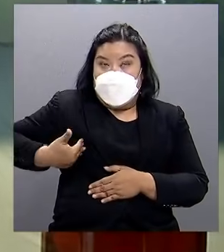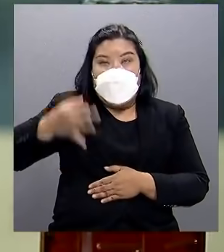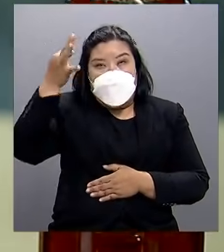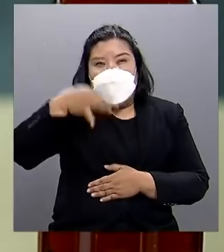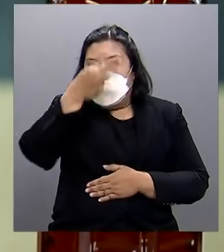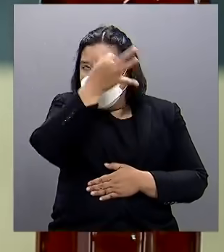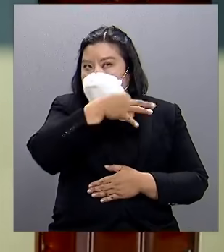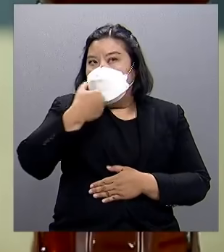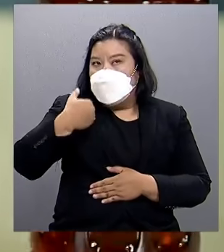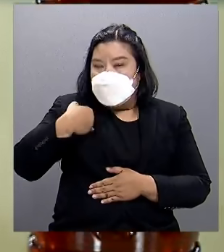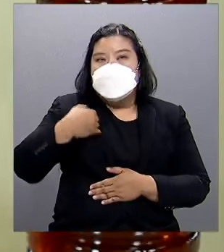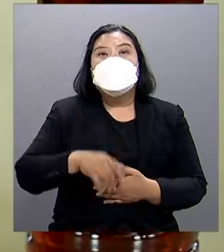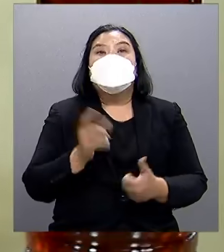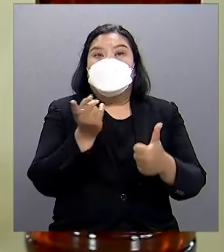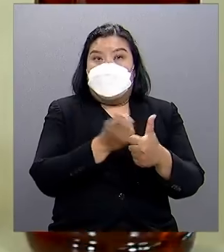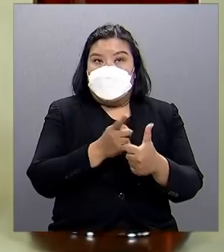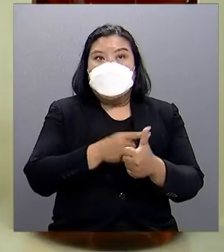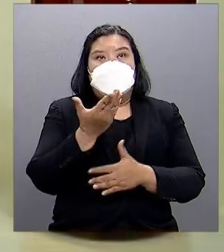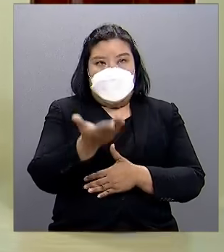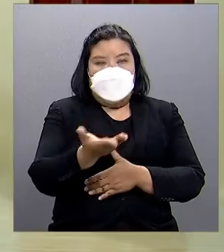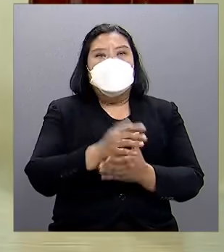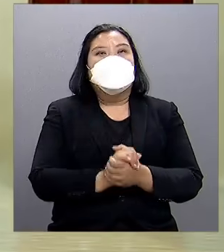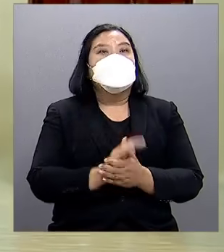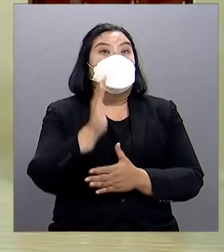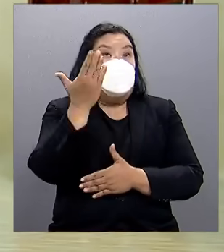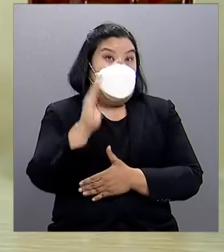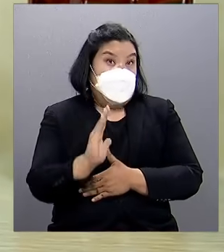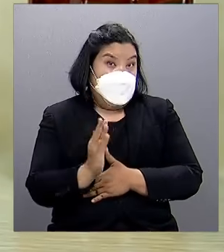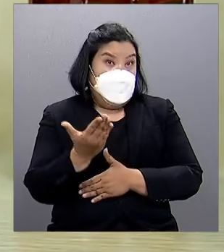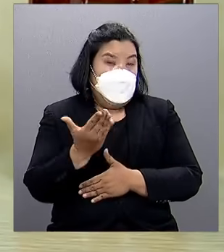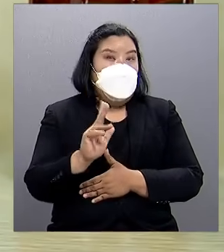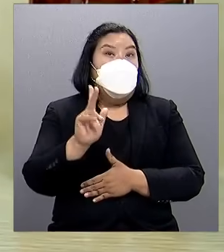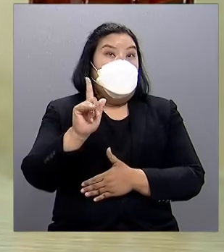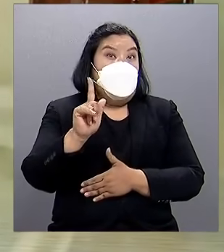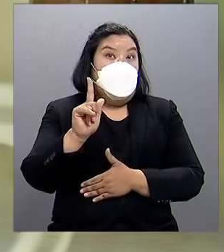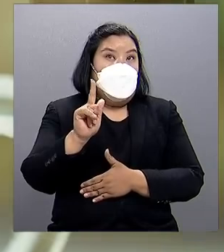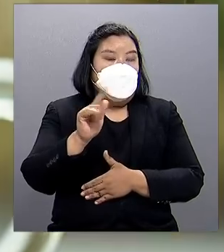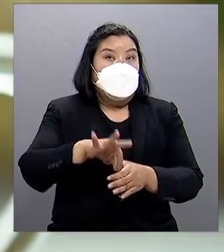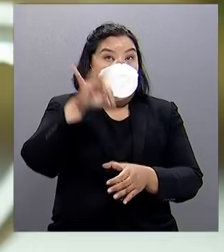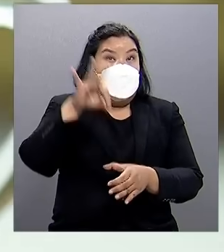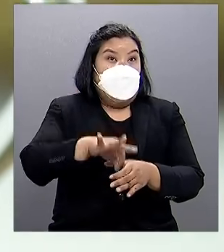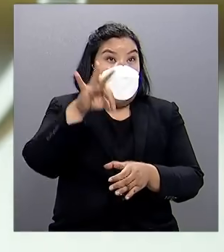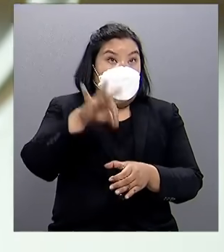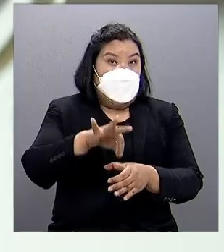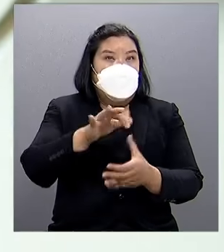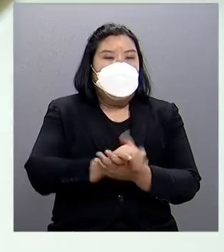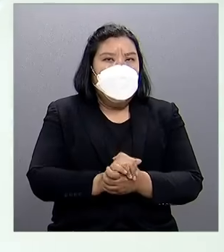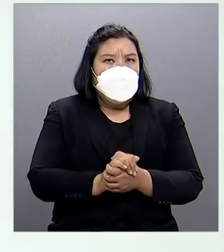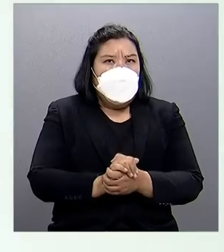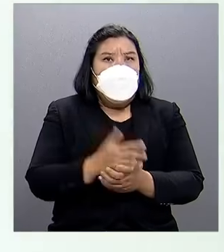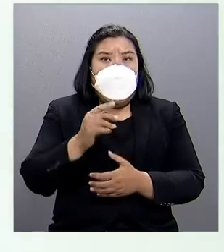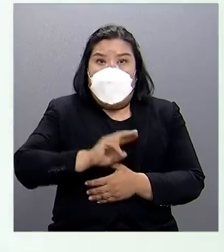นะครับก็คือชาเขียวครับชาเขียวในที่นี้ไม่ใช่ชาเขียวที่สำเร็จรูปนะครับเอามาชงเองนะครับอย่